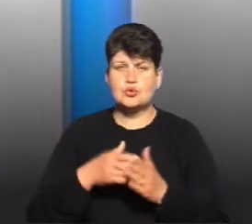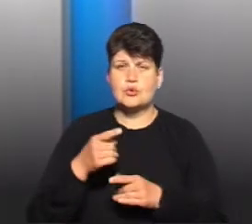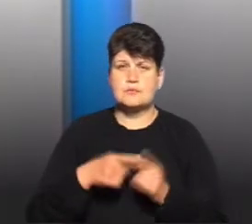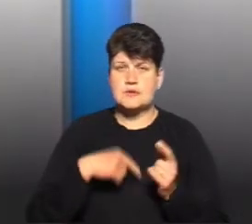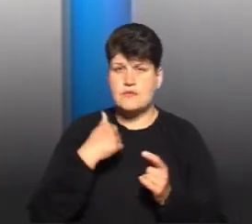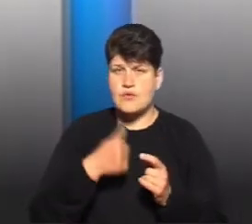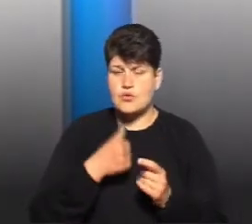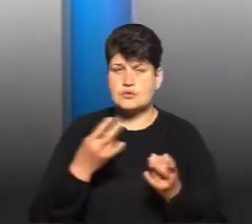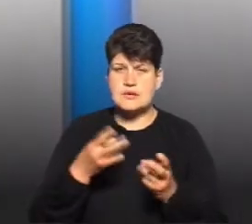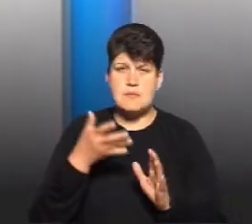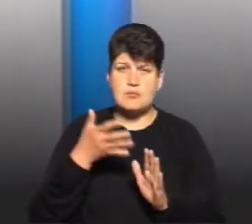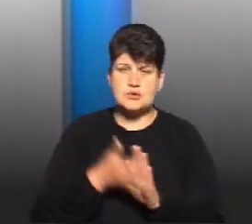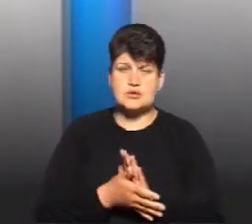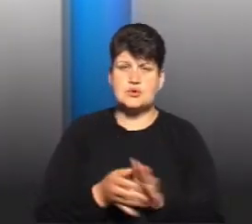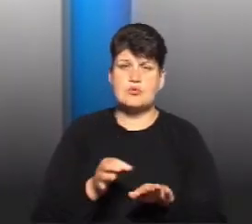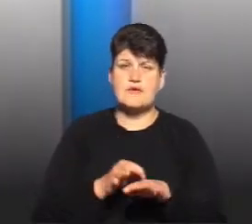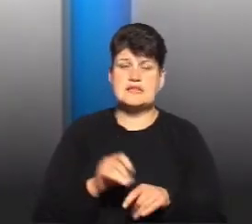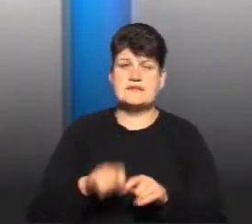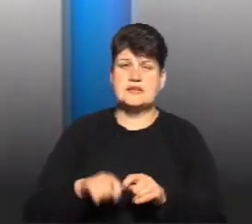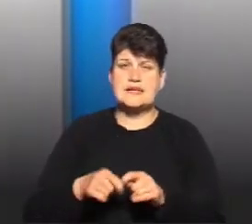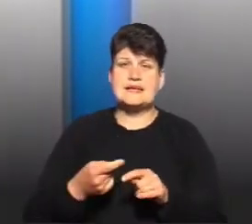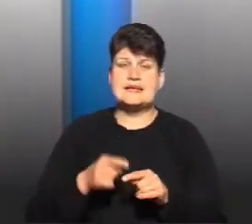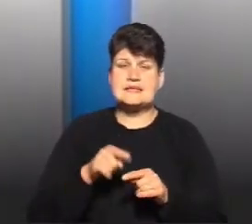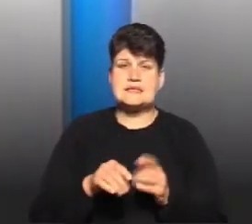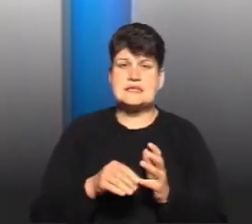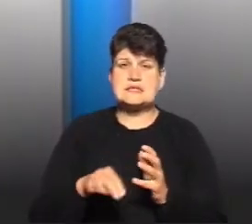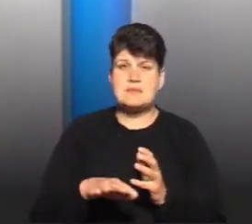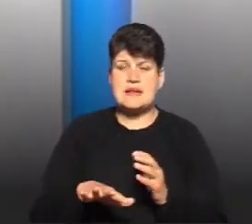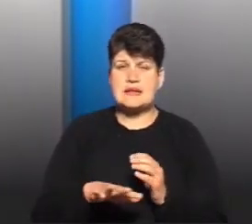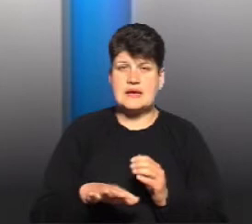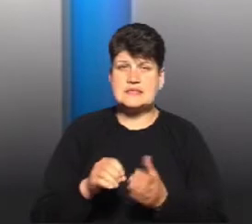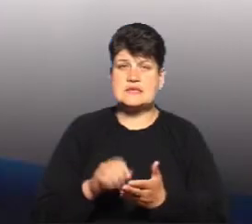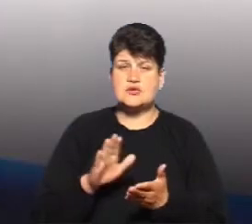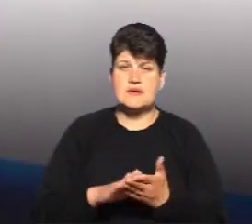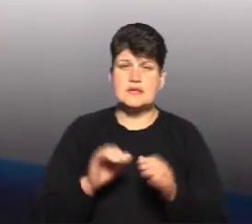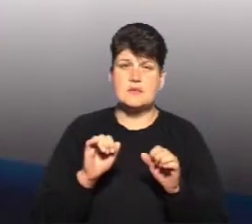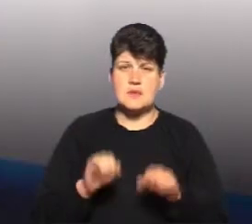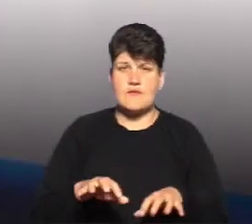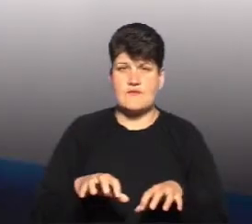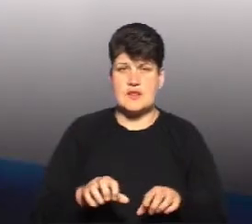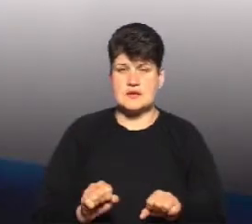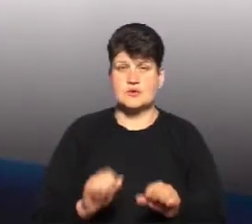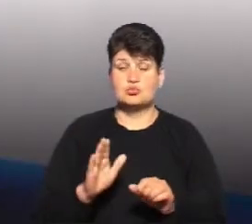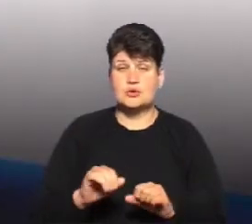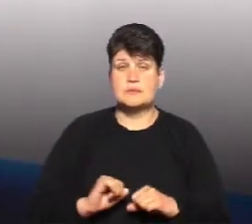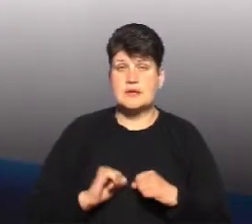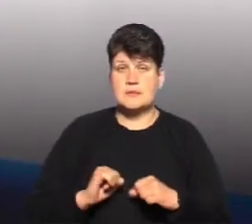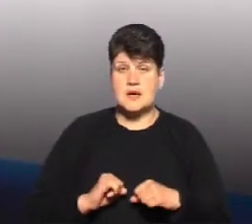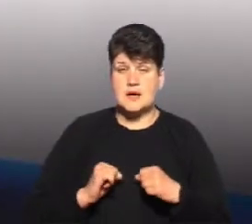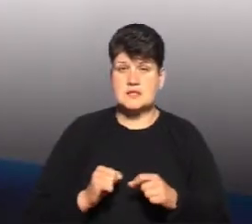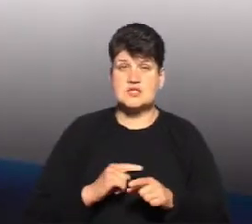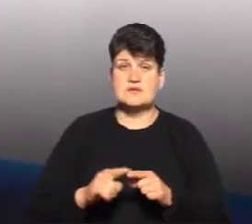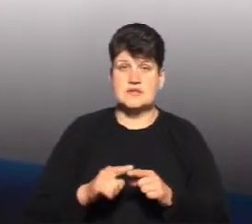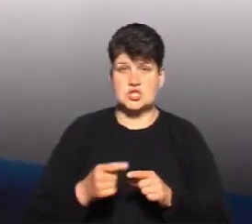для того, щоб провести інвентаризацію цих земельних ділянок, сформувати кадастровий номер і зареєструвати право комунальної власності. Будемо намагатися набагато швидше це зробити.